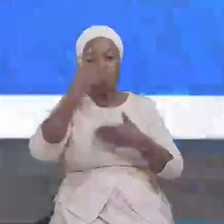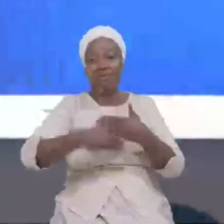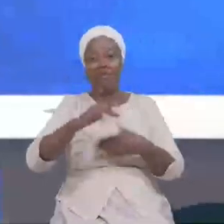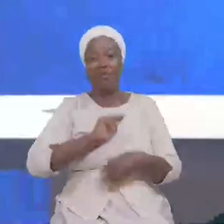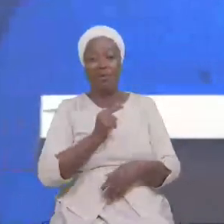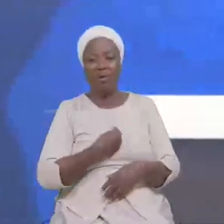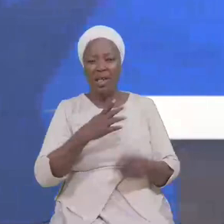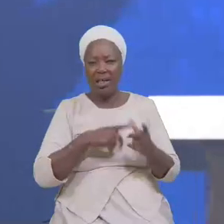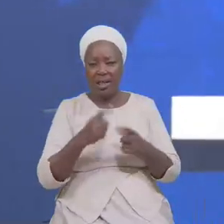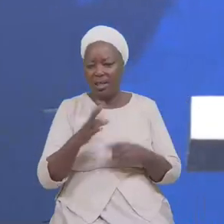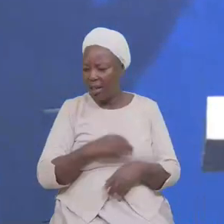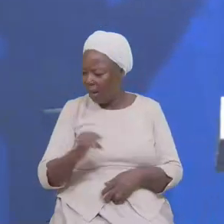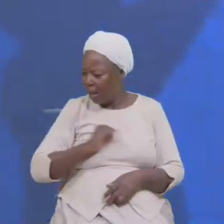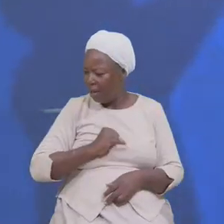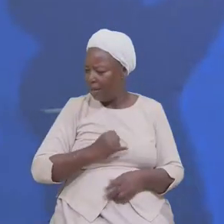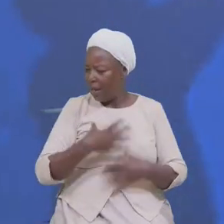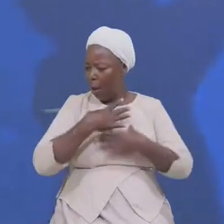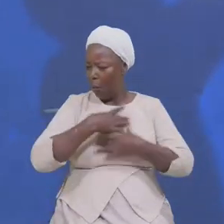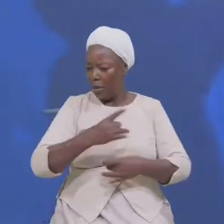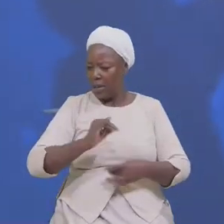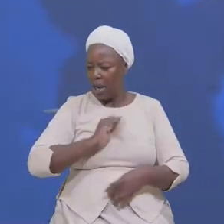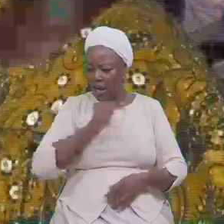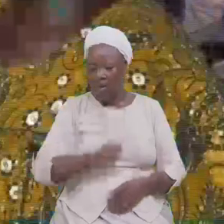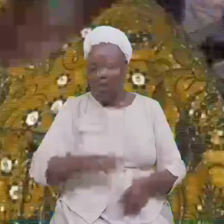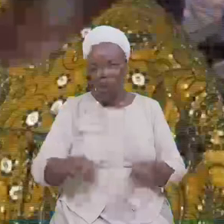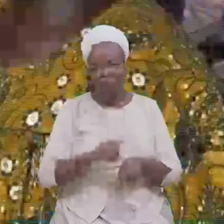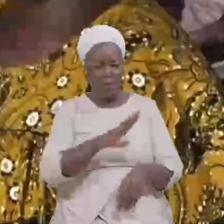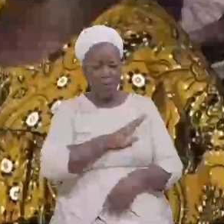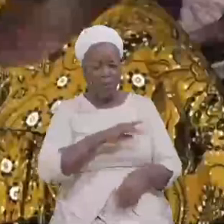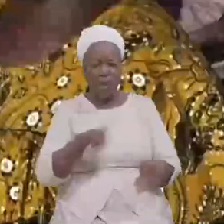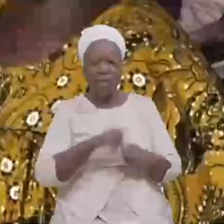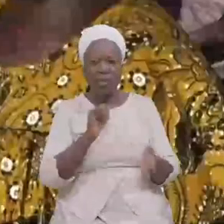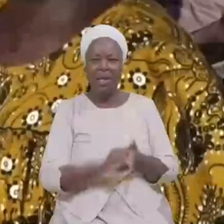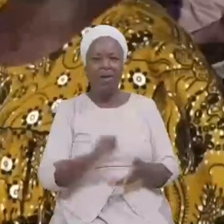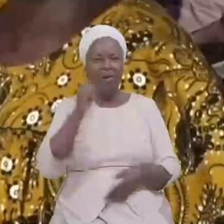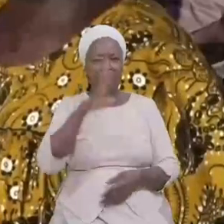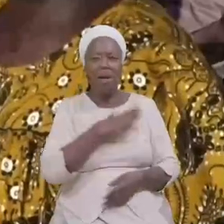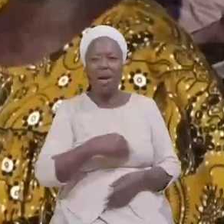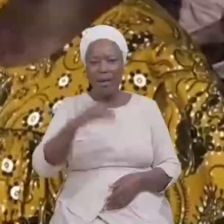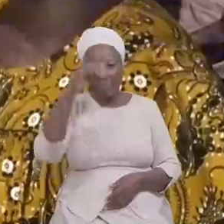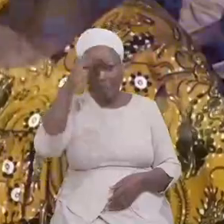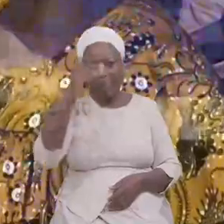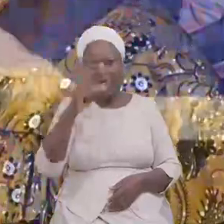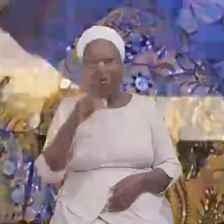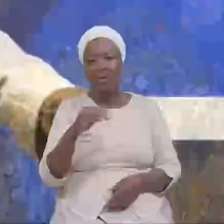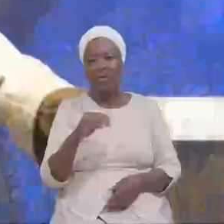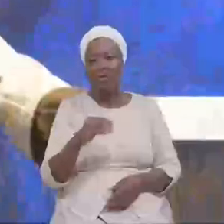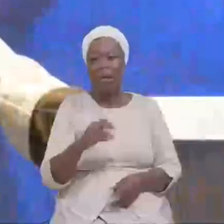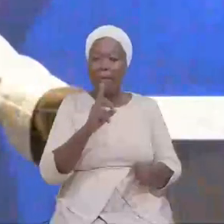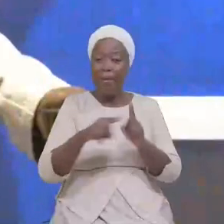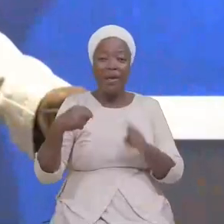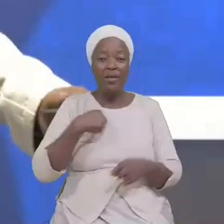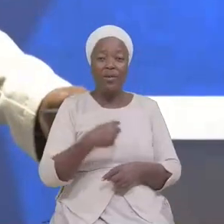Et tu te demandes aussi pour être aussi courageux comme cet homme et cette femme. Mais nous pleurons.